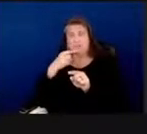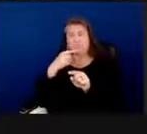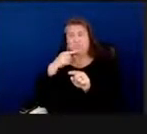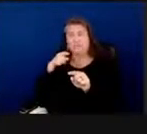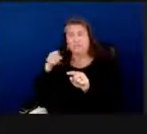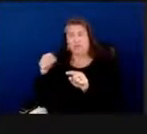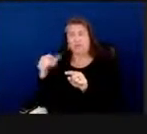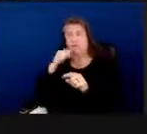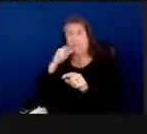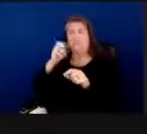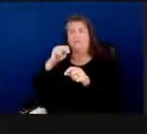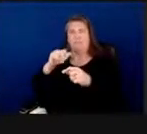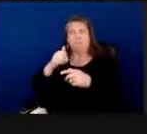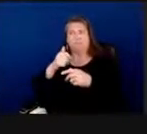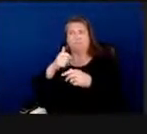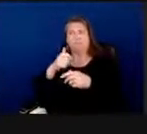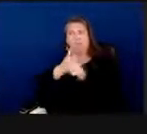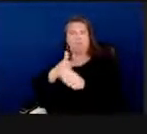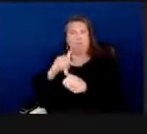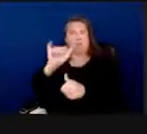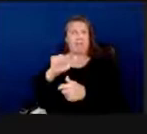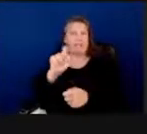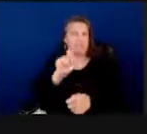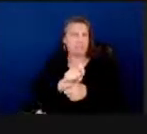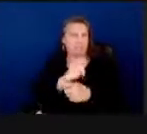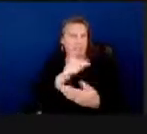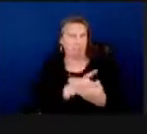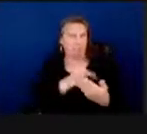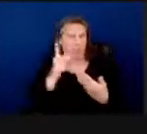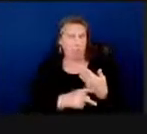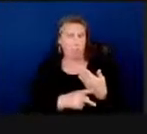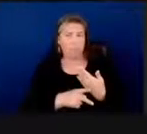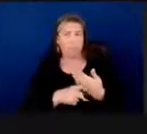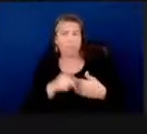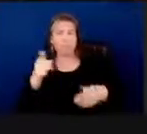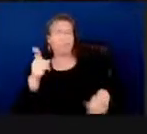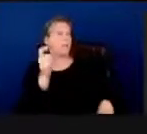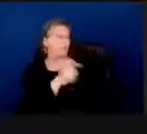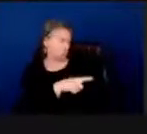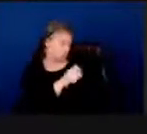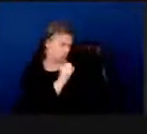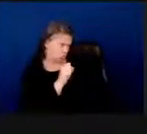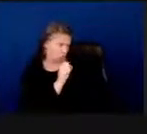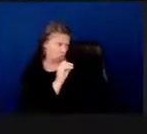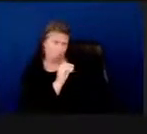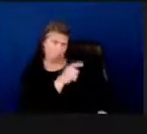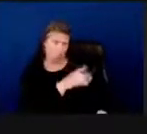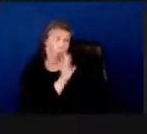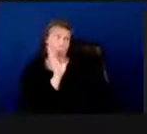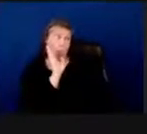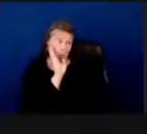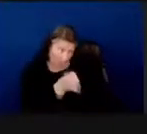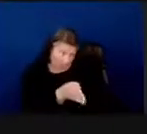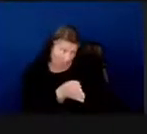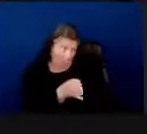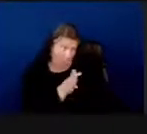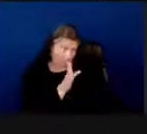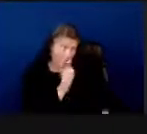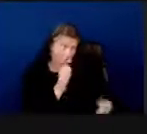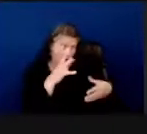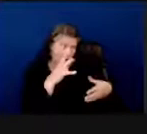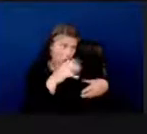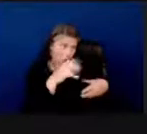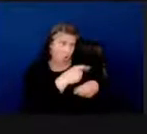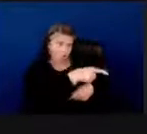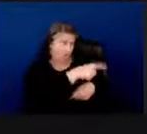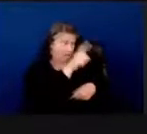ambavyo Bwana Bush alisema, tunaona ya kuwa kuna baadhi ya shule ambazo hazifuatili programu hizi.